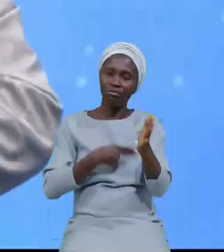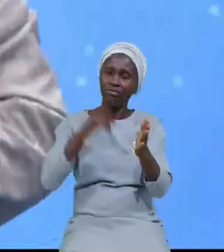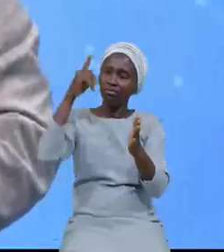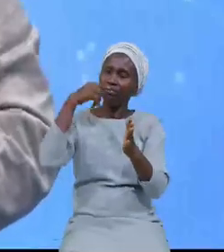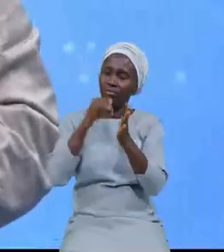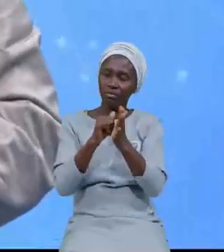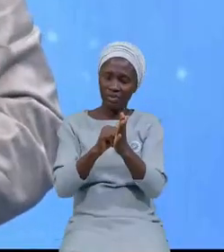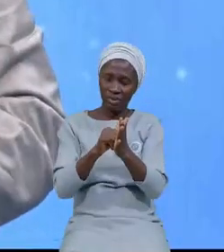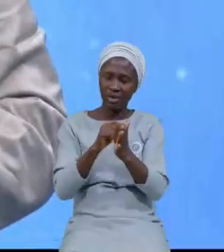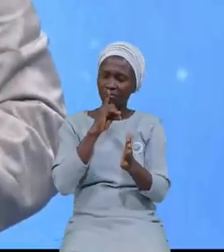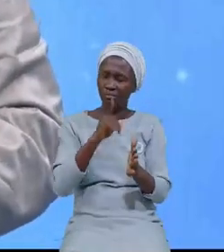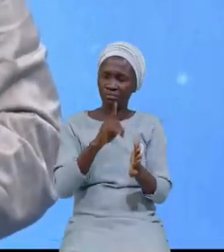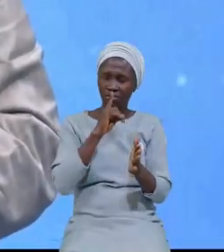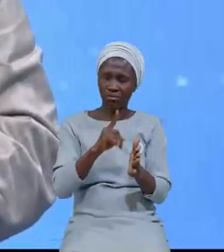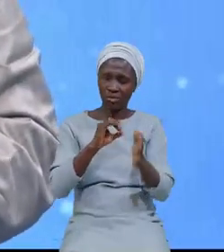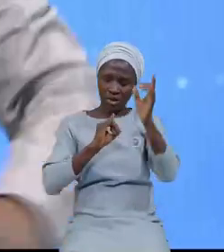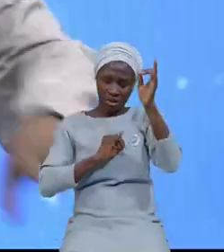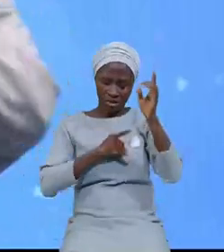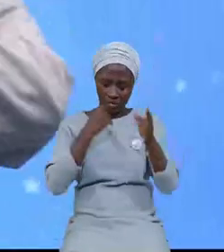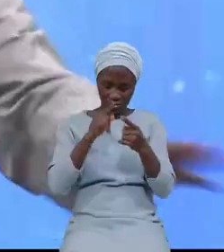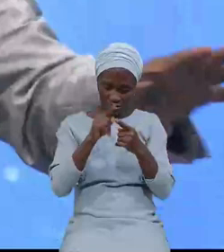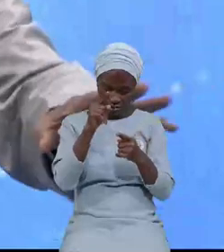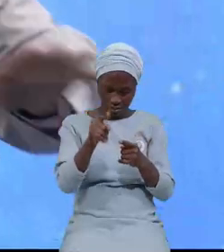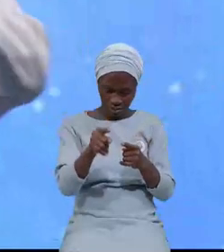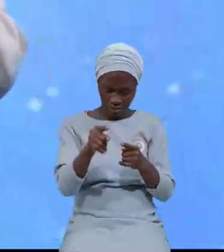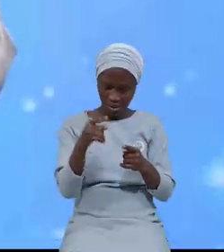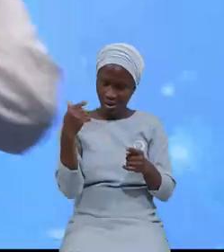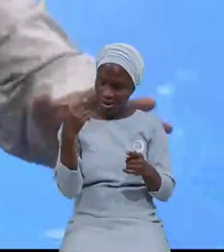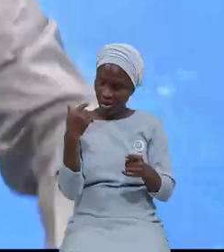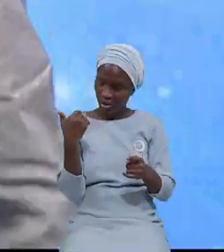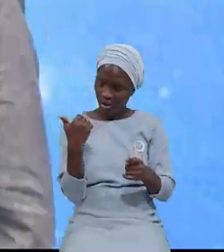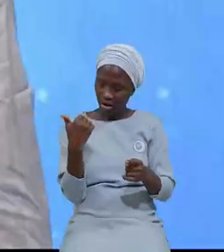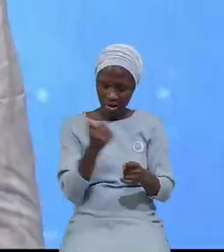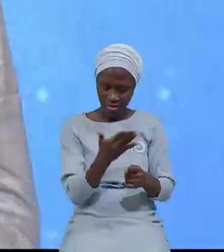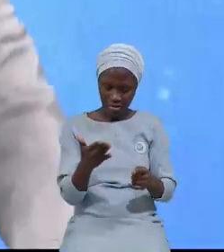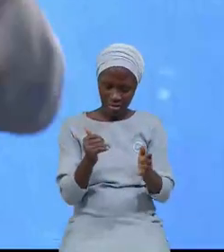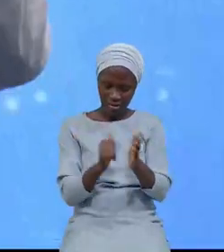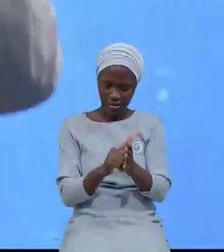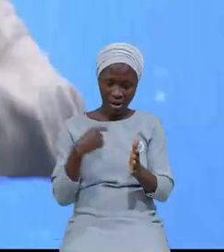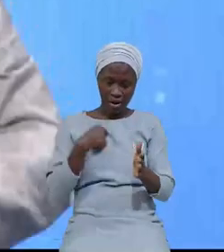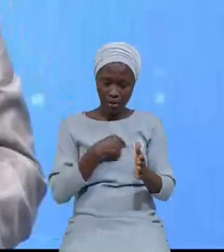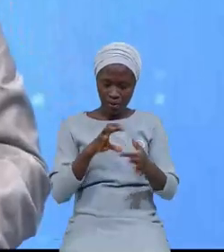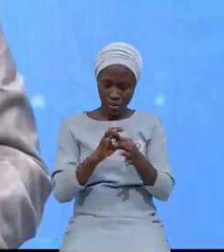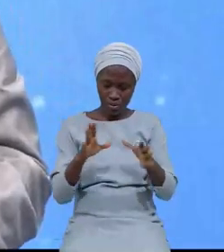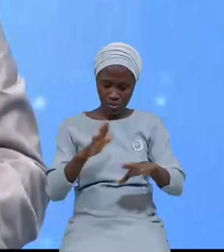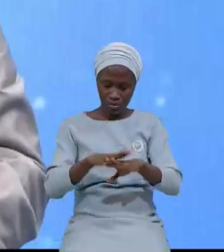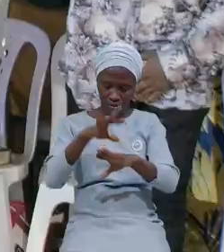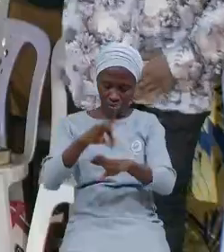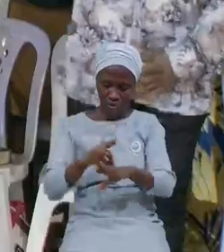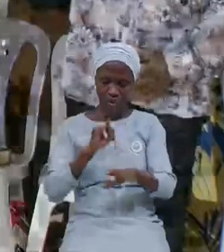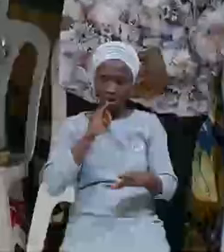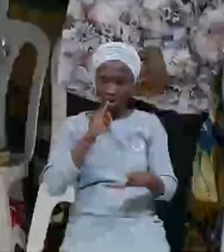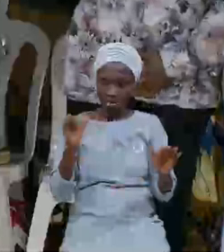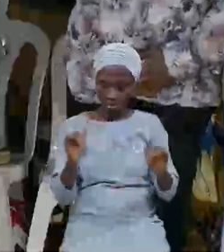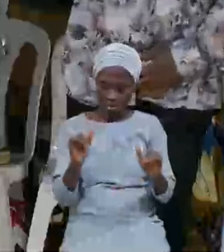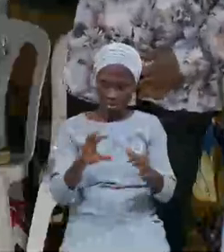rassuré en vérité je vous le dire tout ce que nous allons délier sur la terre sera